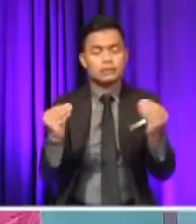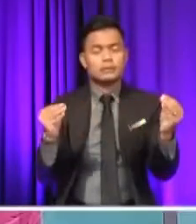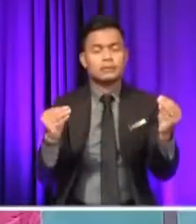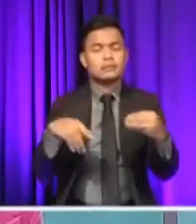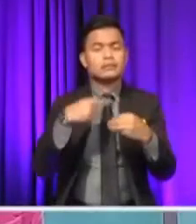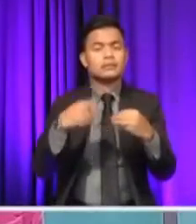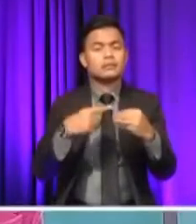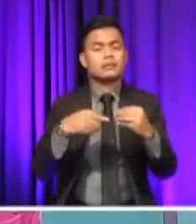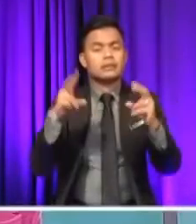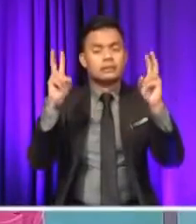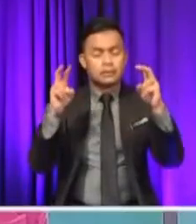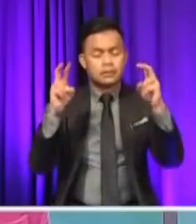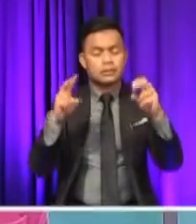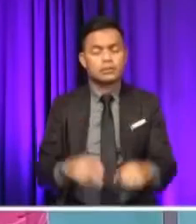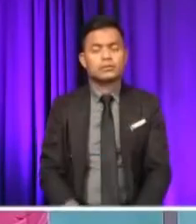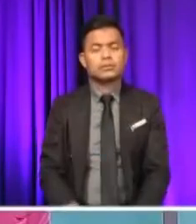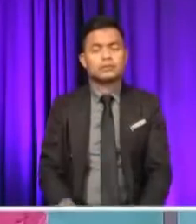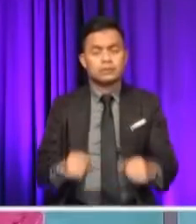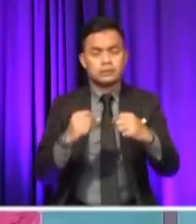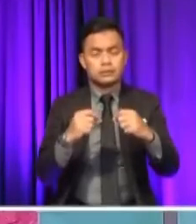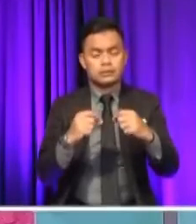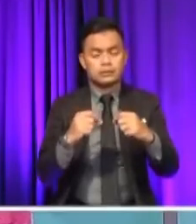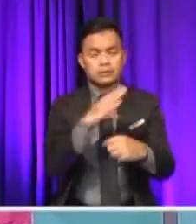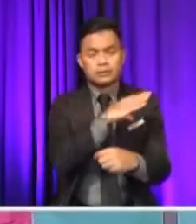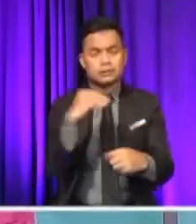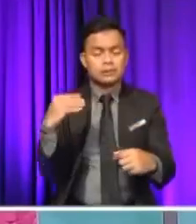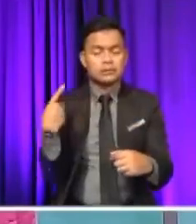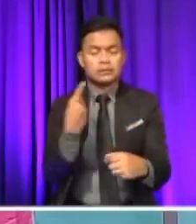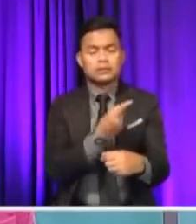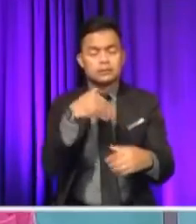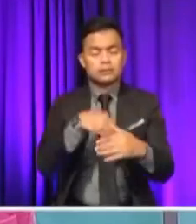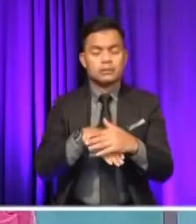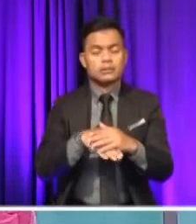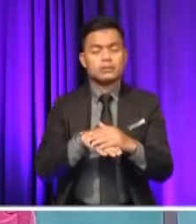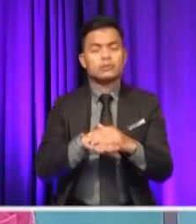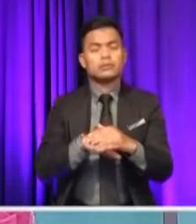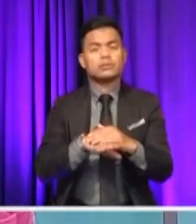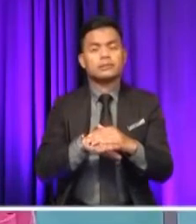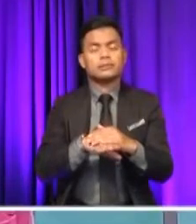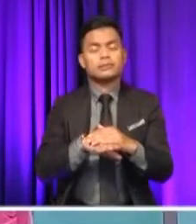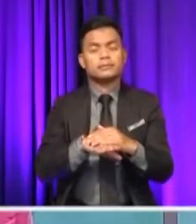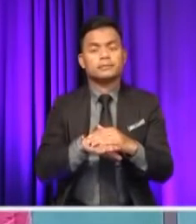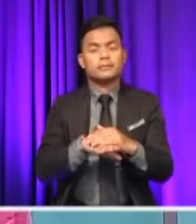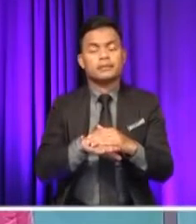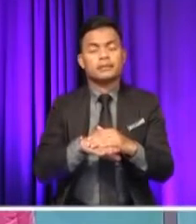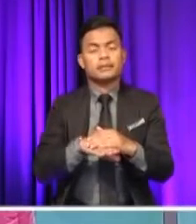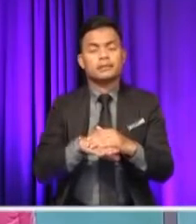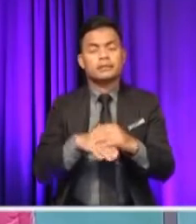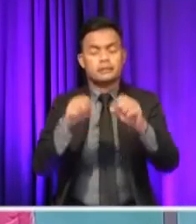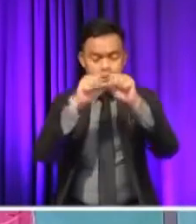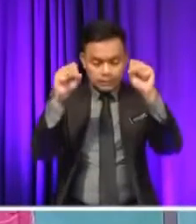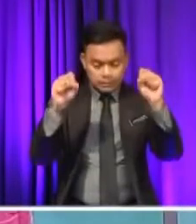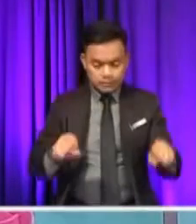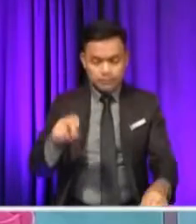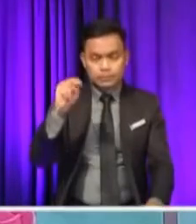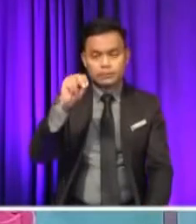topik, iaitu sistem pneumatik. Okey, sistem pneumatik ni dia lebih kurang ataupun